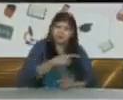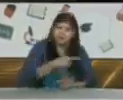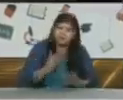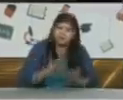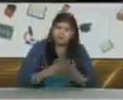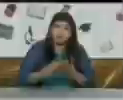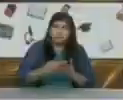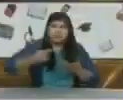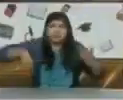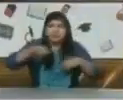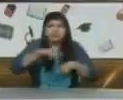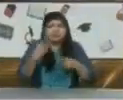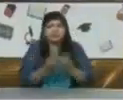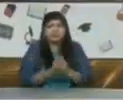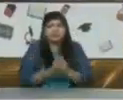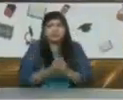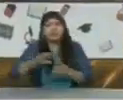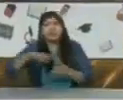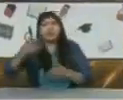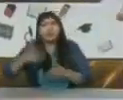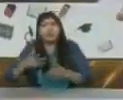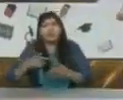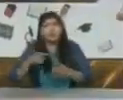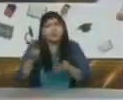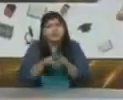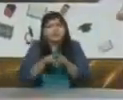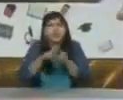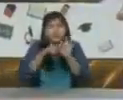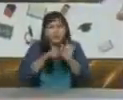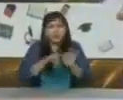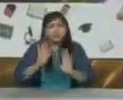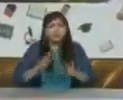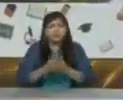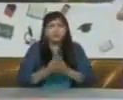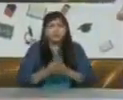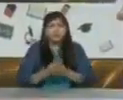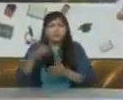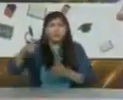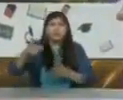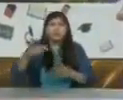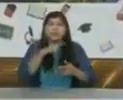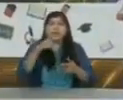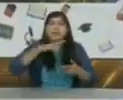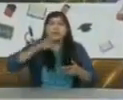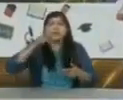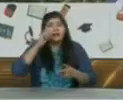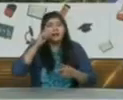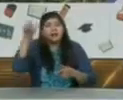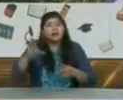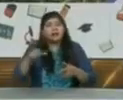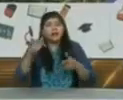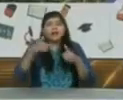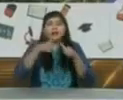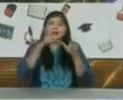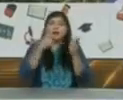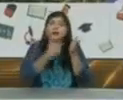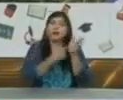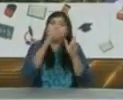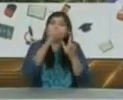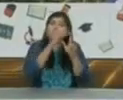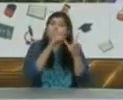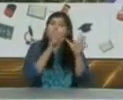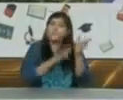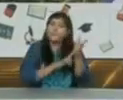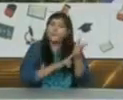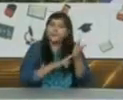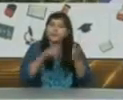इसी तरह का और भी एक सवाल है। सादर अभिनंदन आदरणीय प्रधानमंत्री जी। मेरा नाम अर्पण पांडे है। मैं